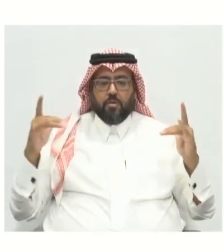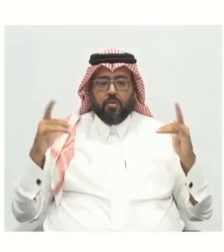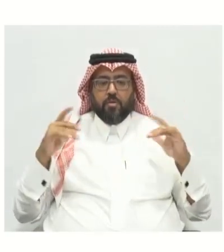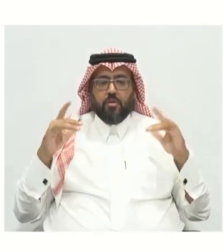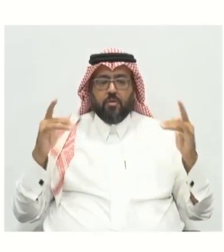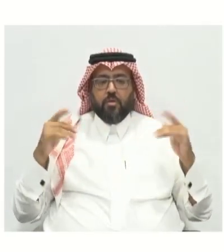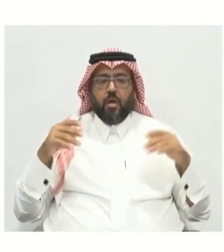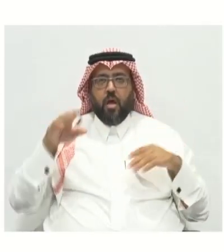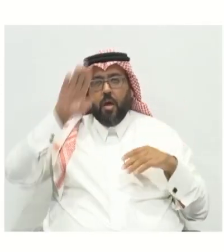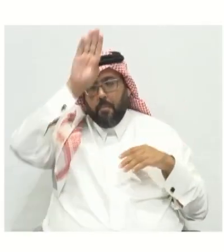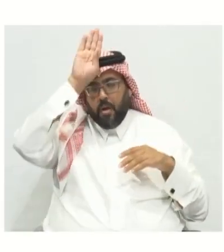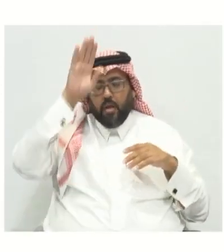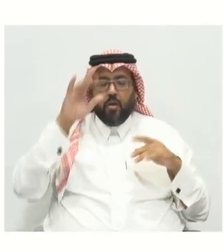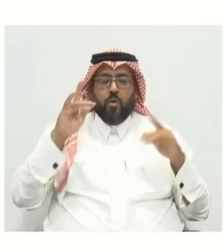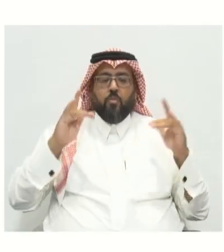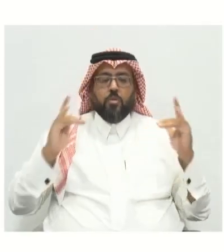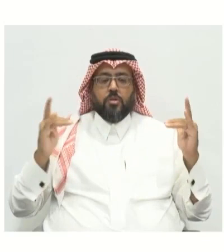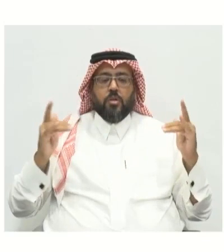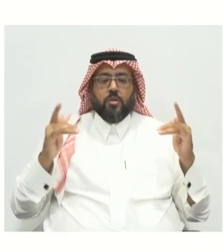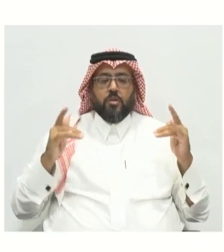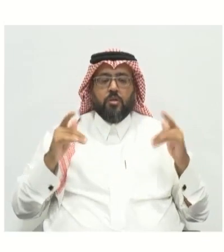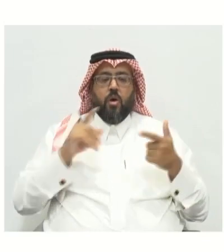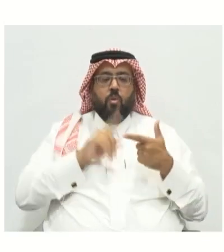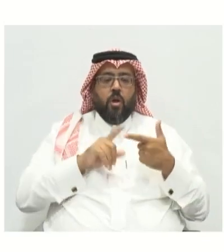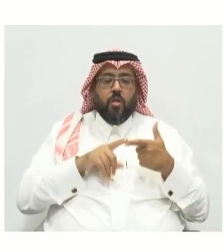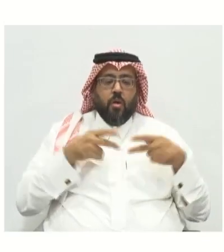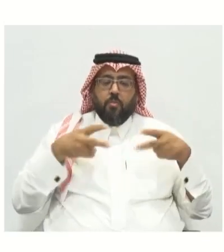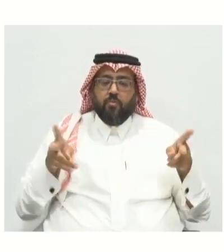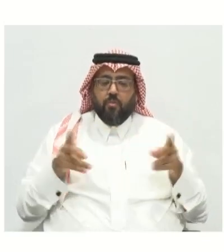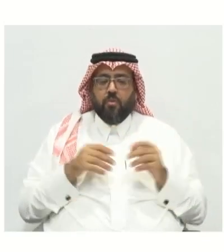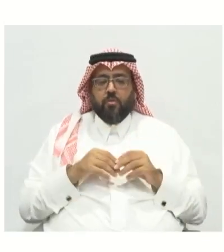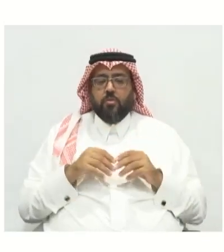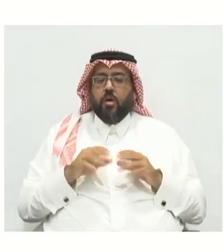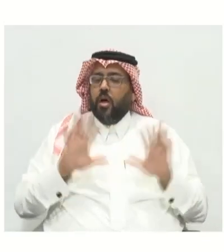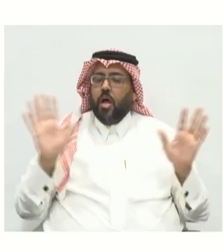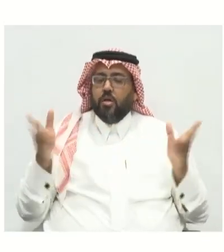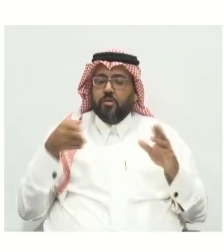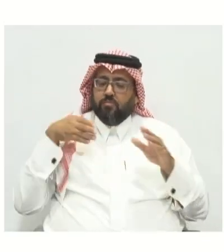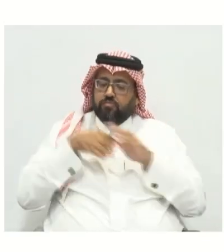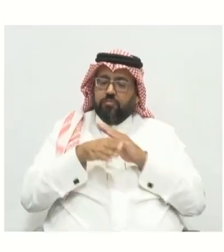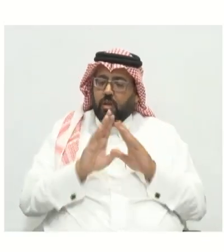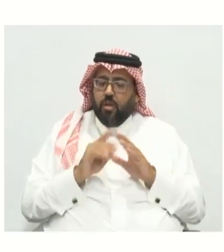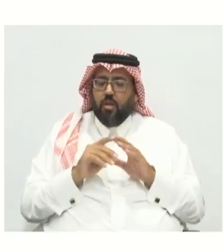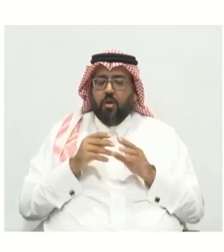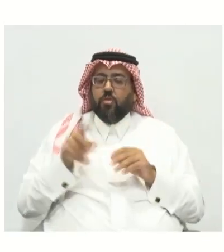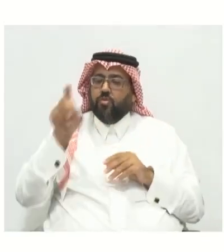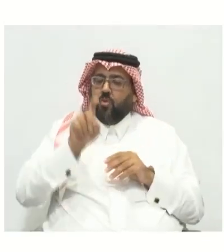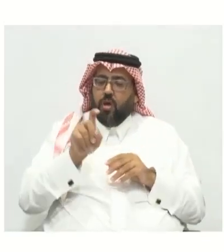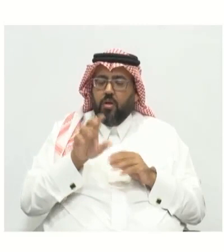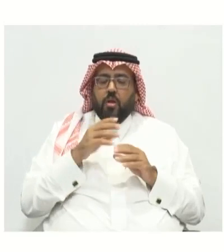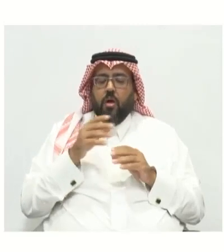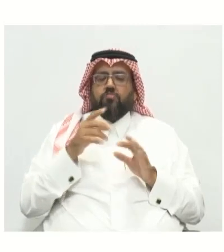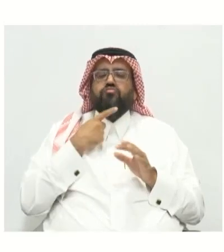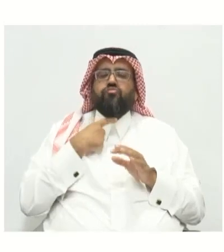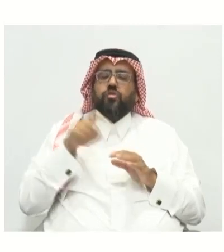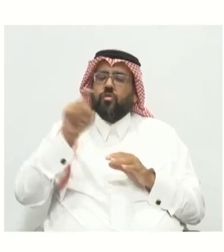مفتوحان لكل مواطن ولكل من له شكوى او مظلمه ومن حق كل فرد مخاطبه السلطات العامه فيما يعرض